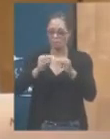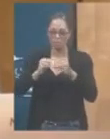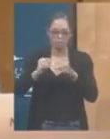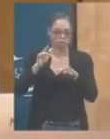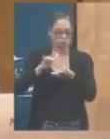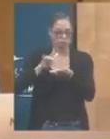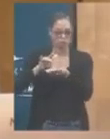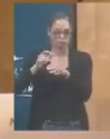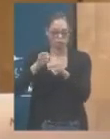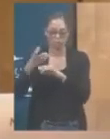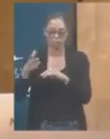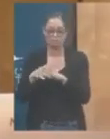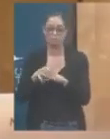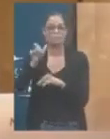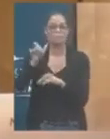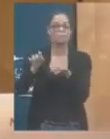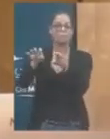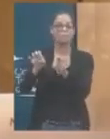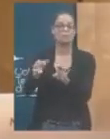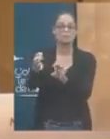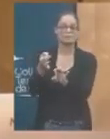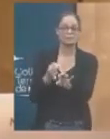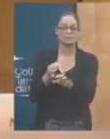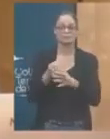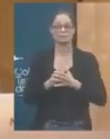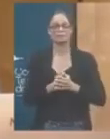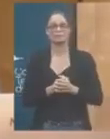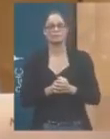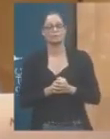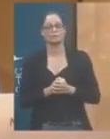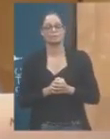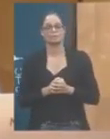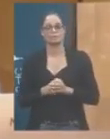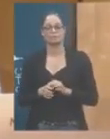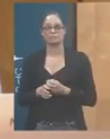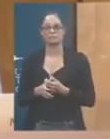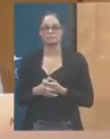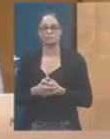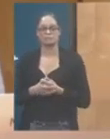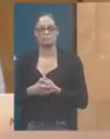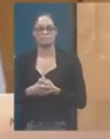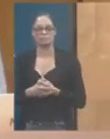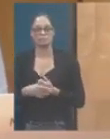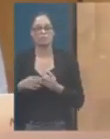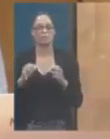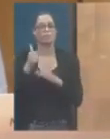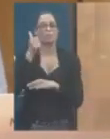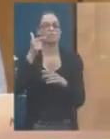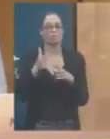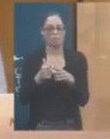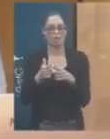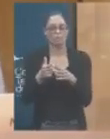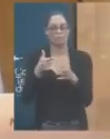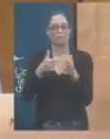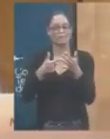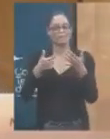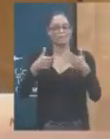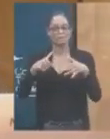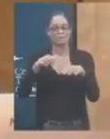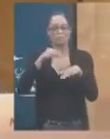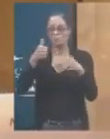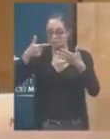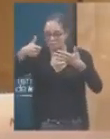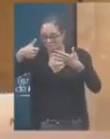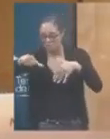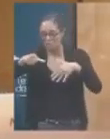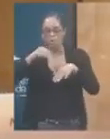nos administrateurs me rappelaient que lorsqu'ils sont arrivés pour la première fois en 2016 au conseil d'administration, ils ont trouvé